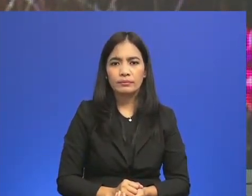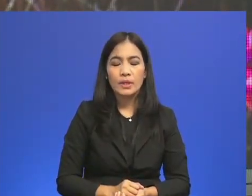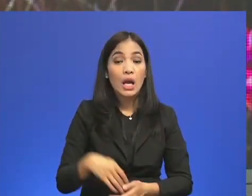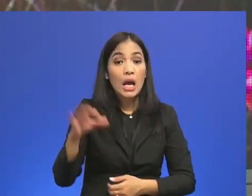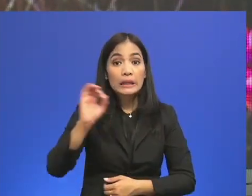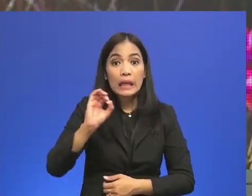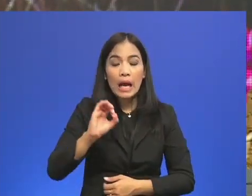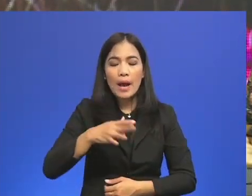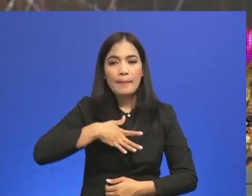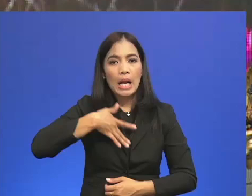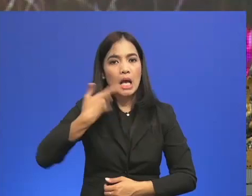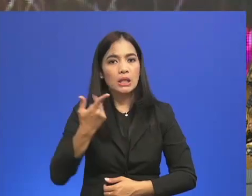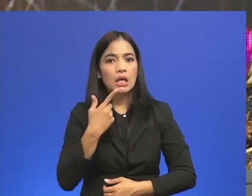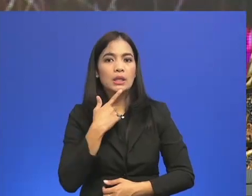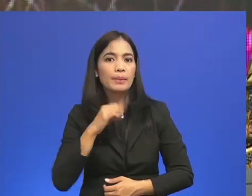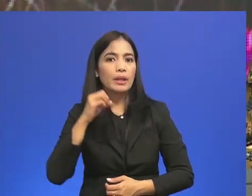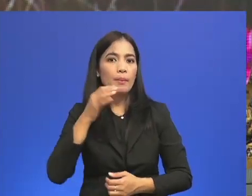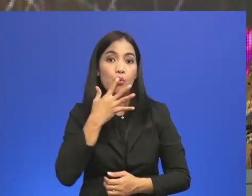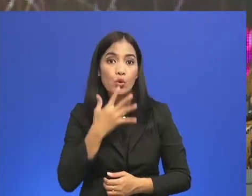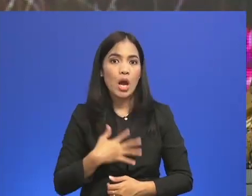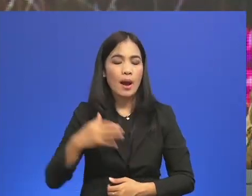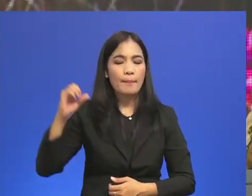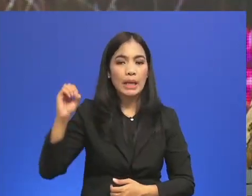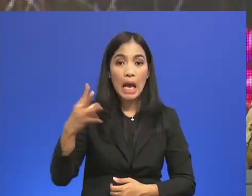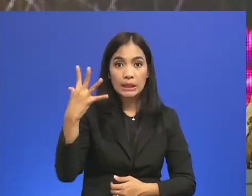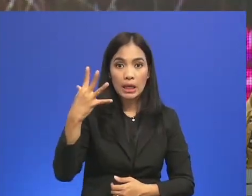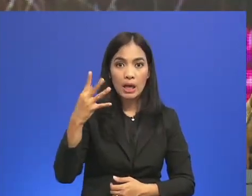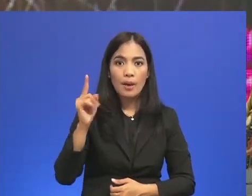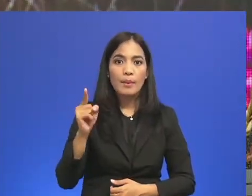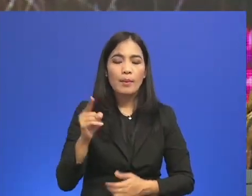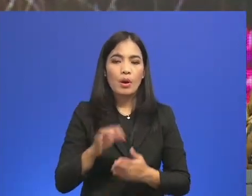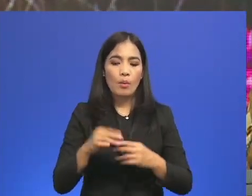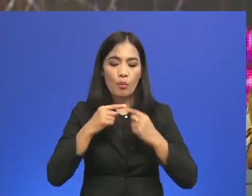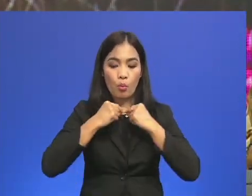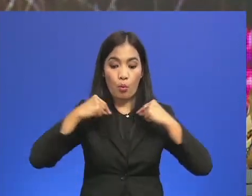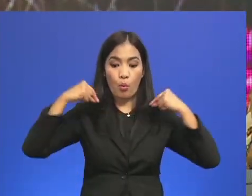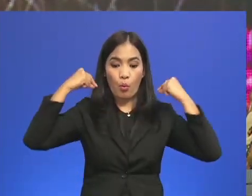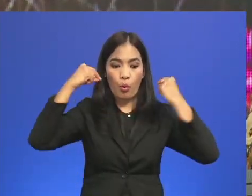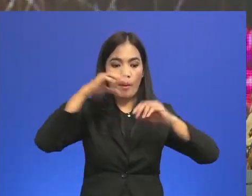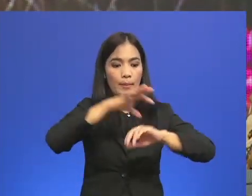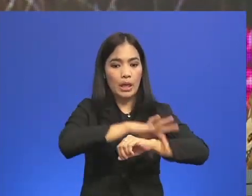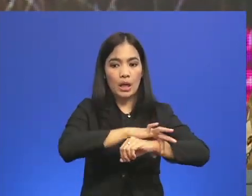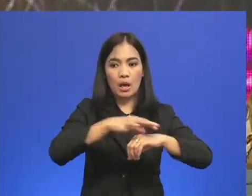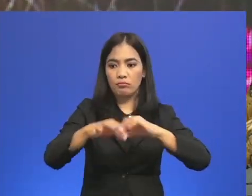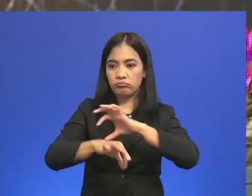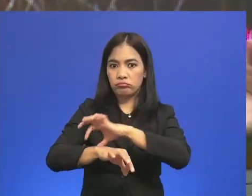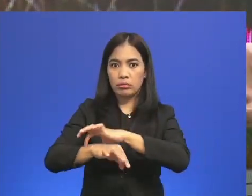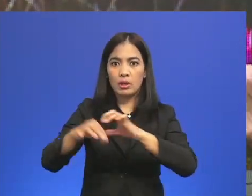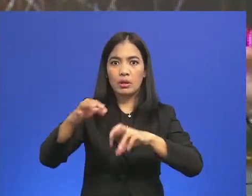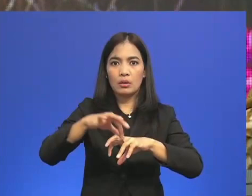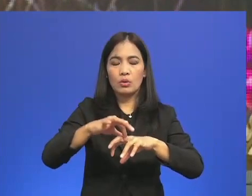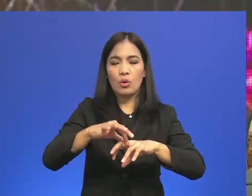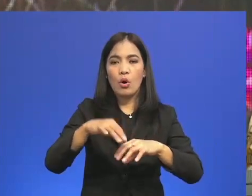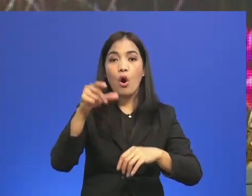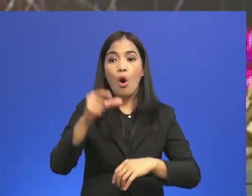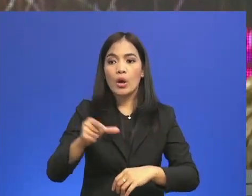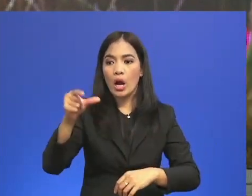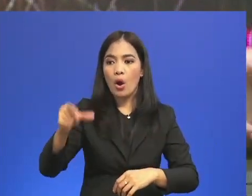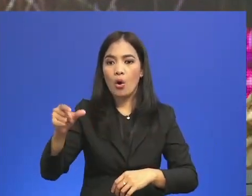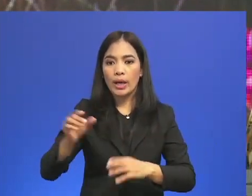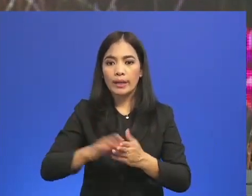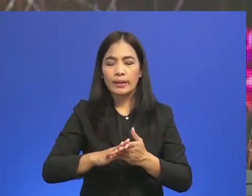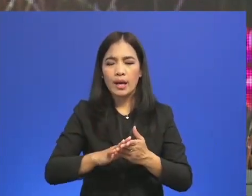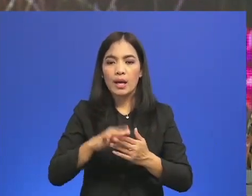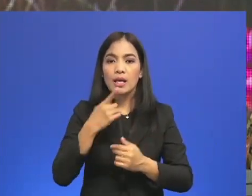Jangan merasa Anda punya perhiasan, karena Anda pakai perhiasan juga yang berdecak itu orang-orang yang